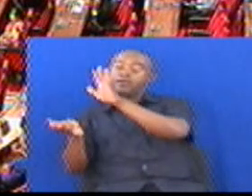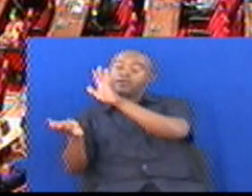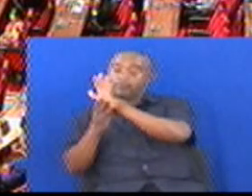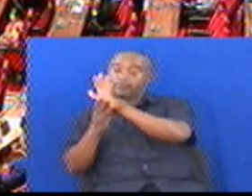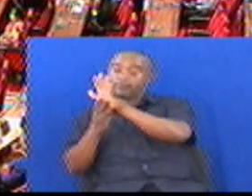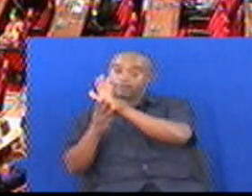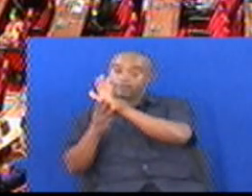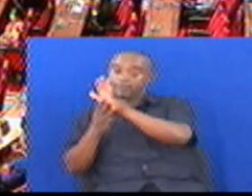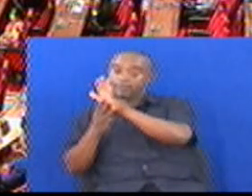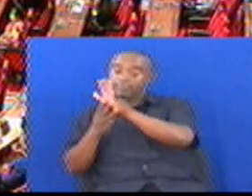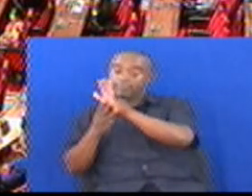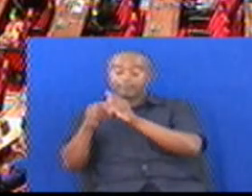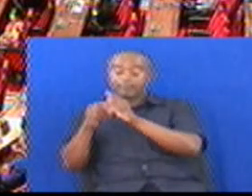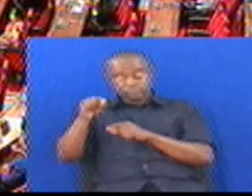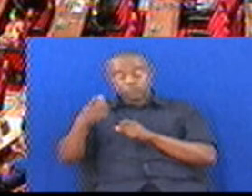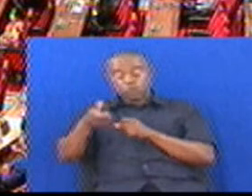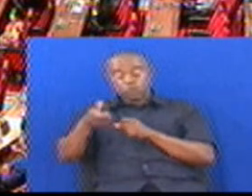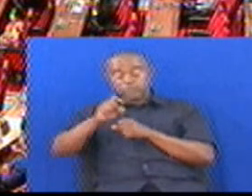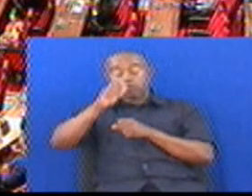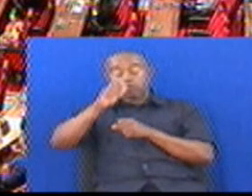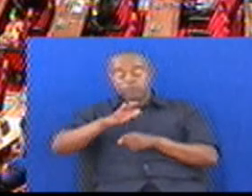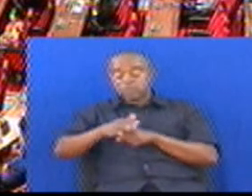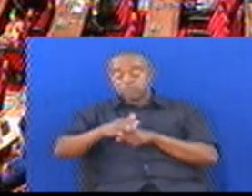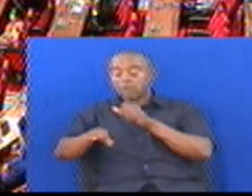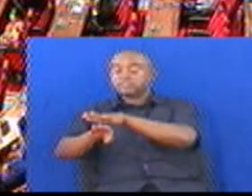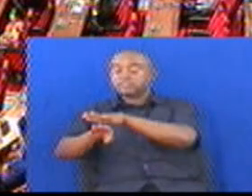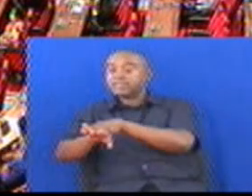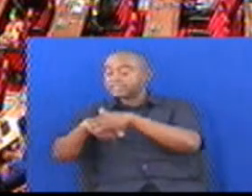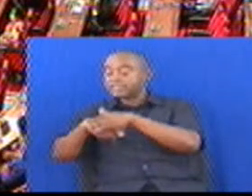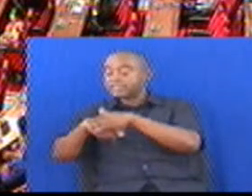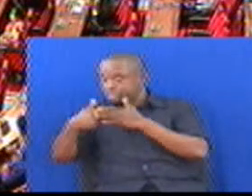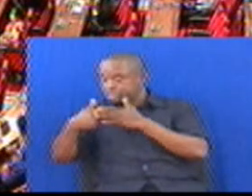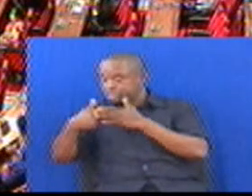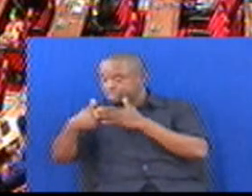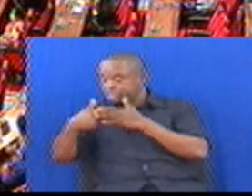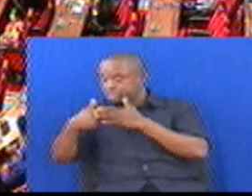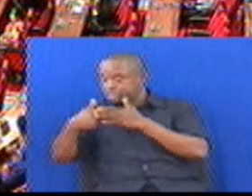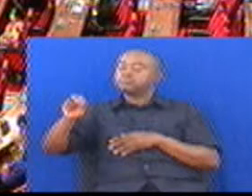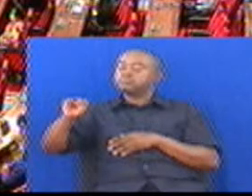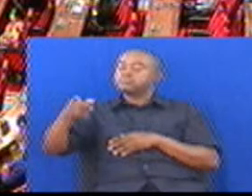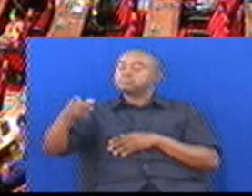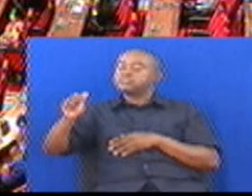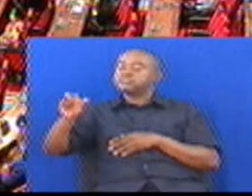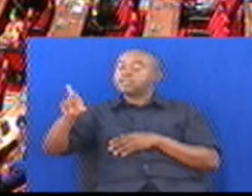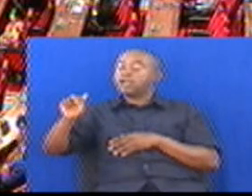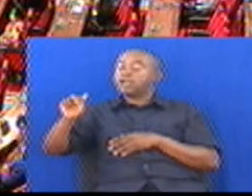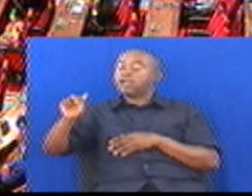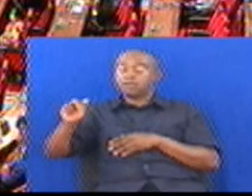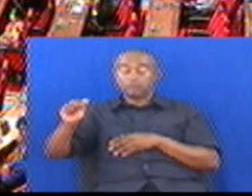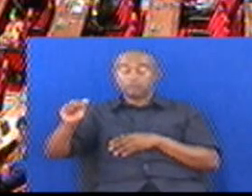448,467, kuongezeka kwa wingi wa samaki aina ya sangara kutoka tani